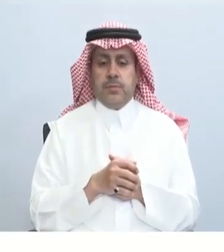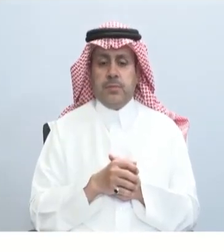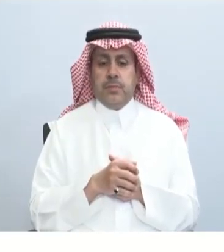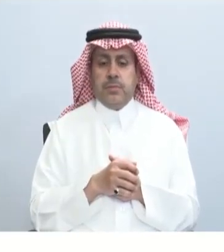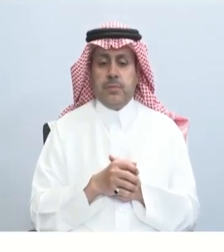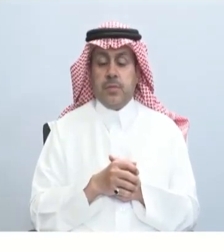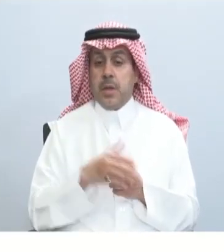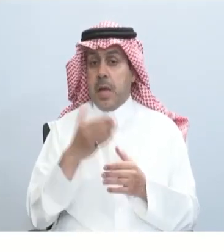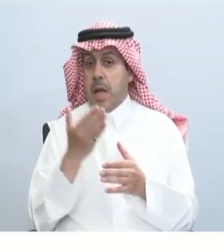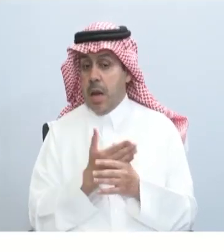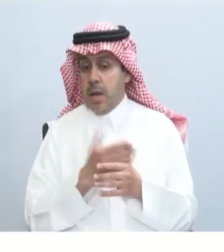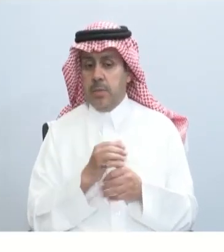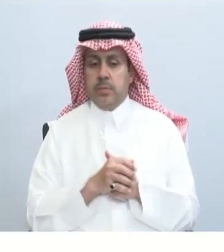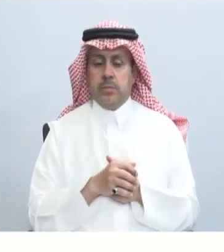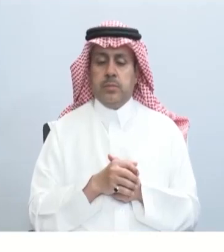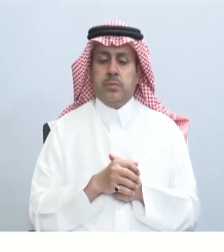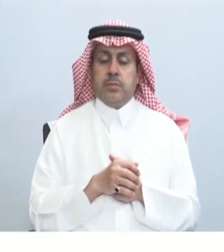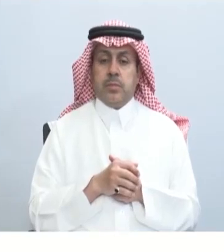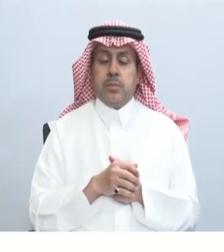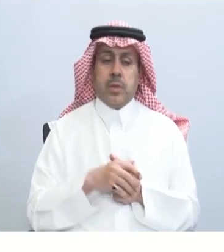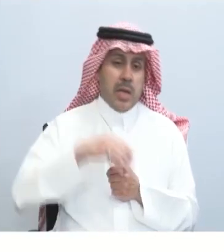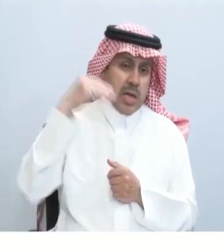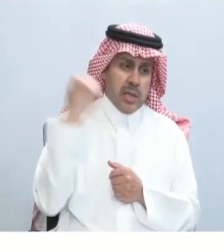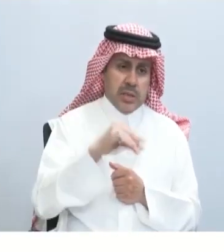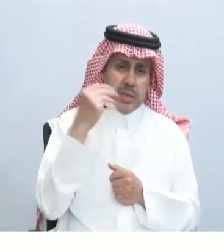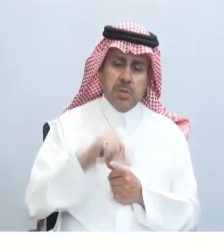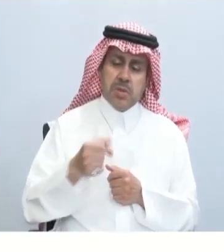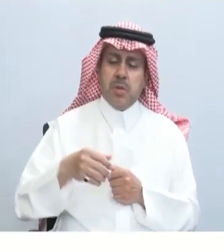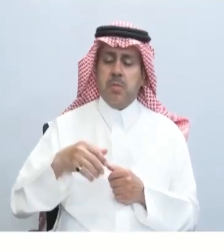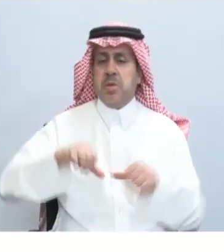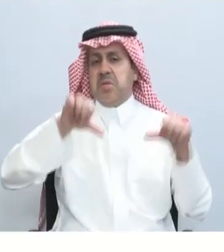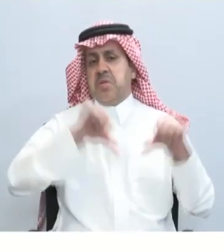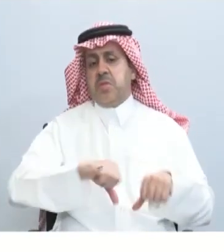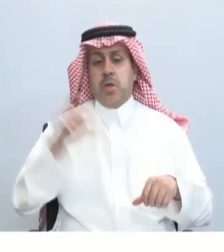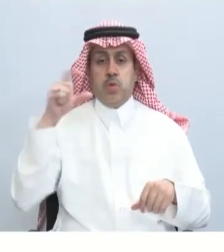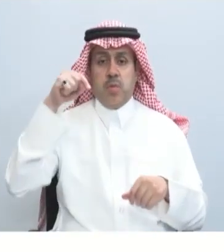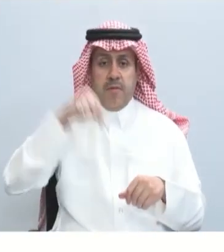ثلاثه علل وعللي هزيمه المسلمين في غزوه احد